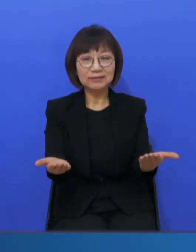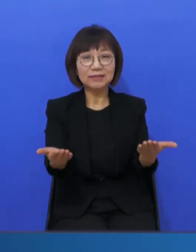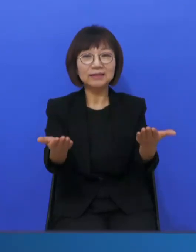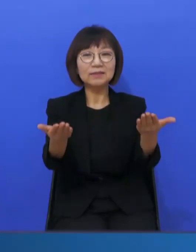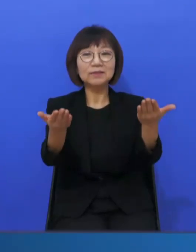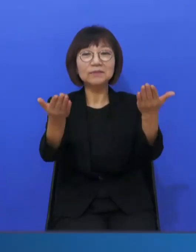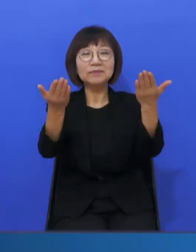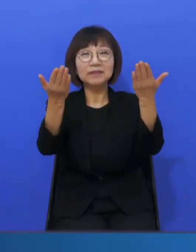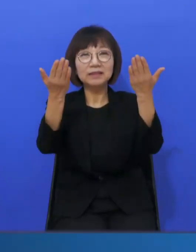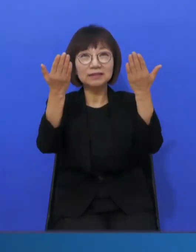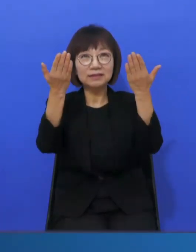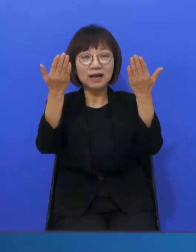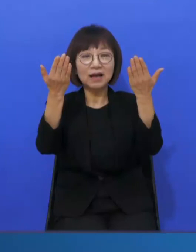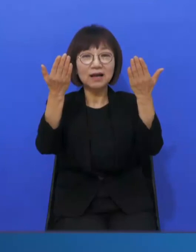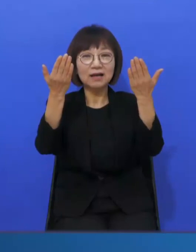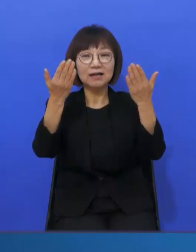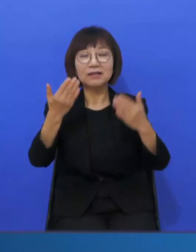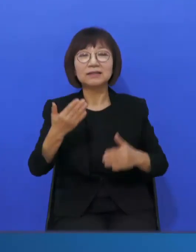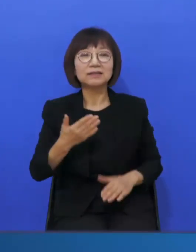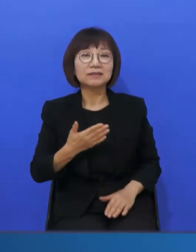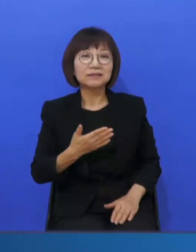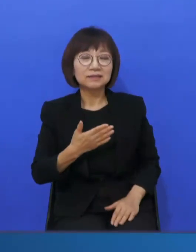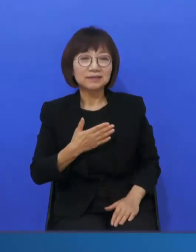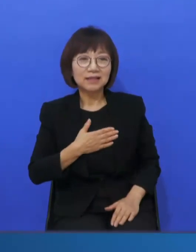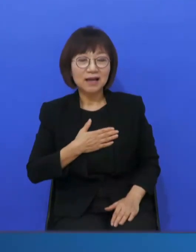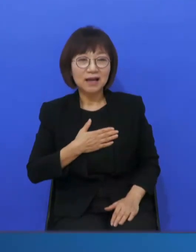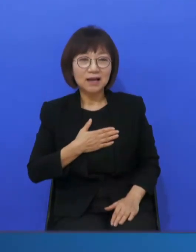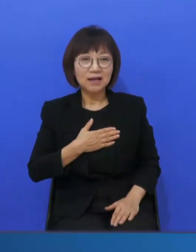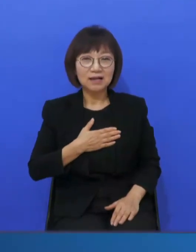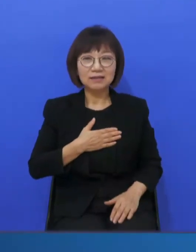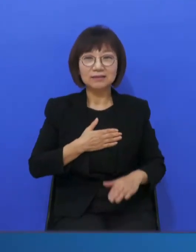미래를 드리옵니다.